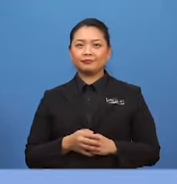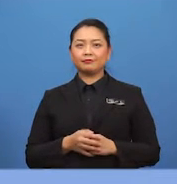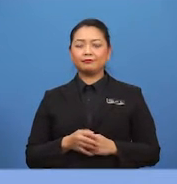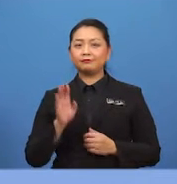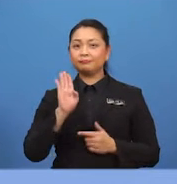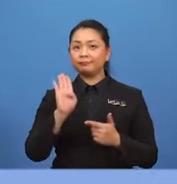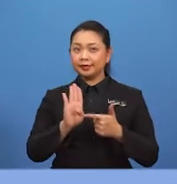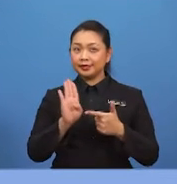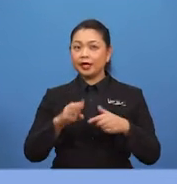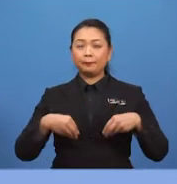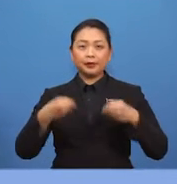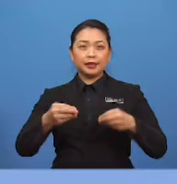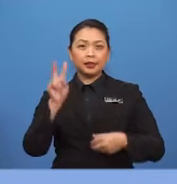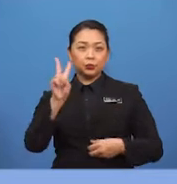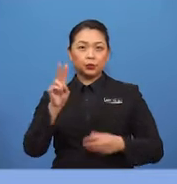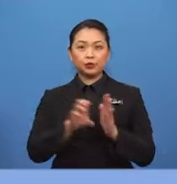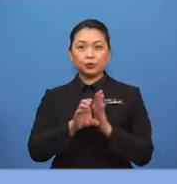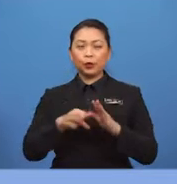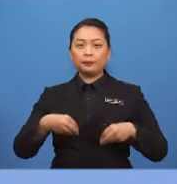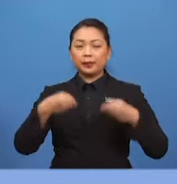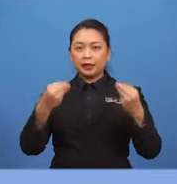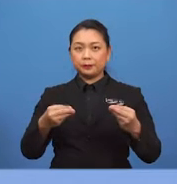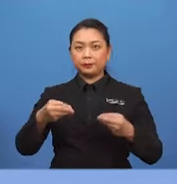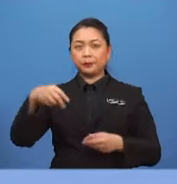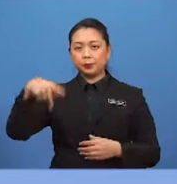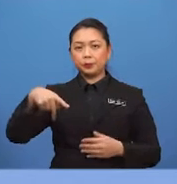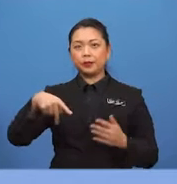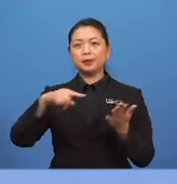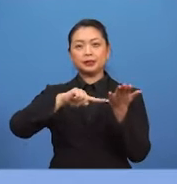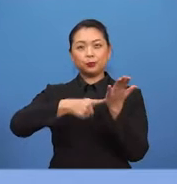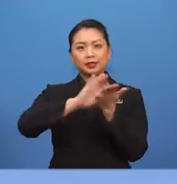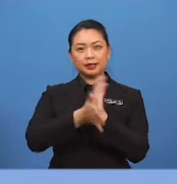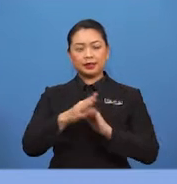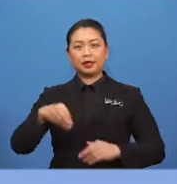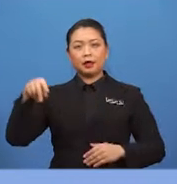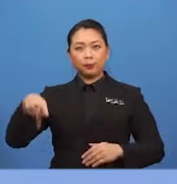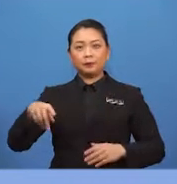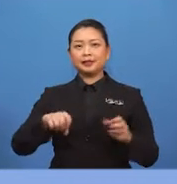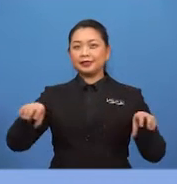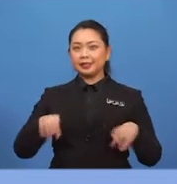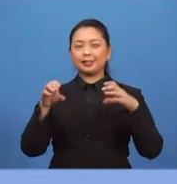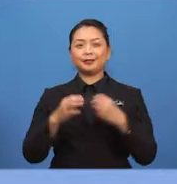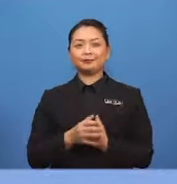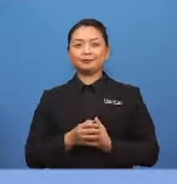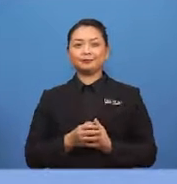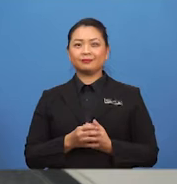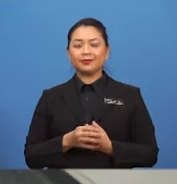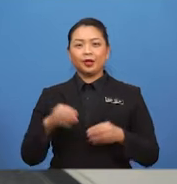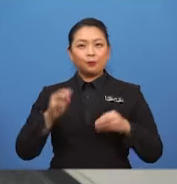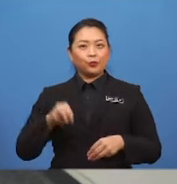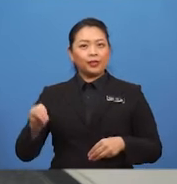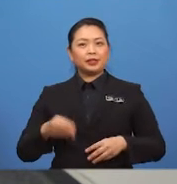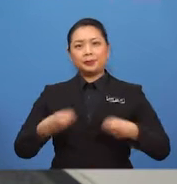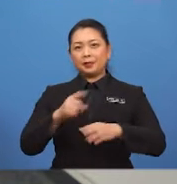B, berikan dua contoh bagi polimer semula jadi dan polimer sintetik.